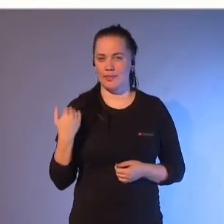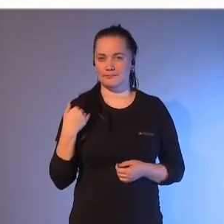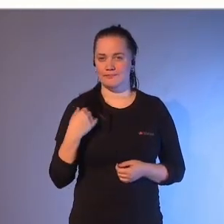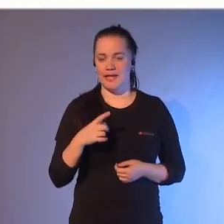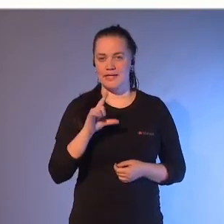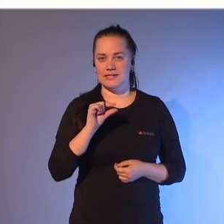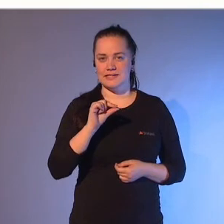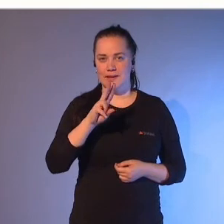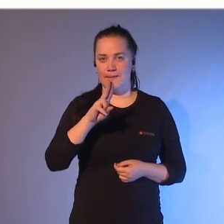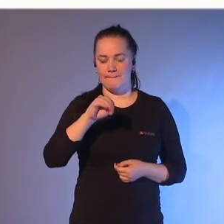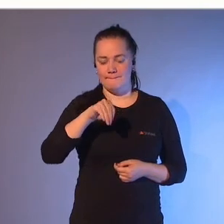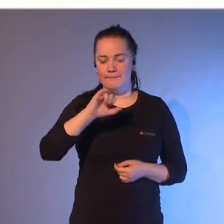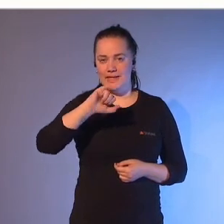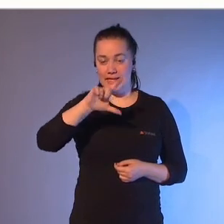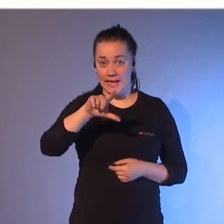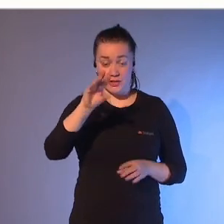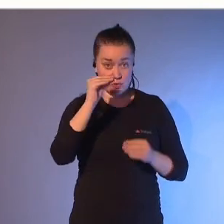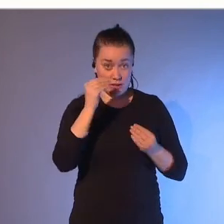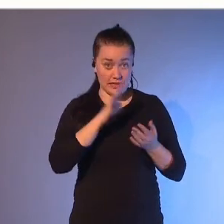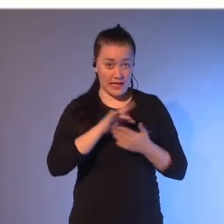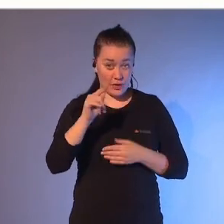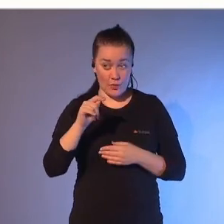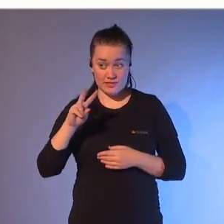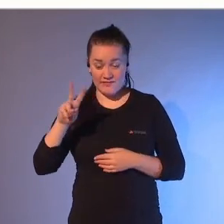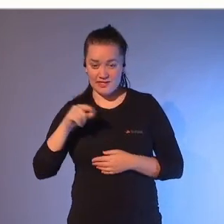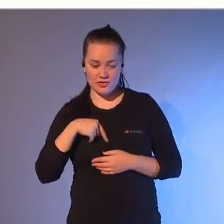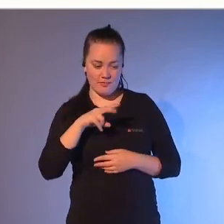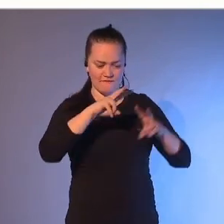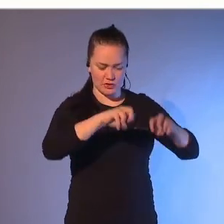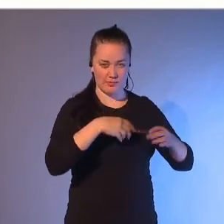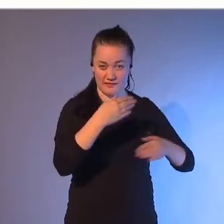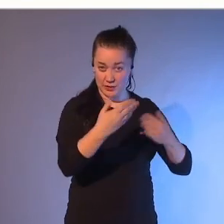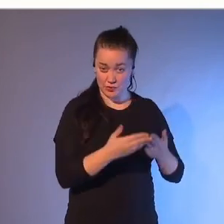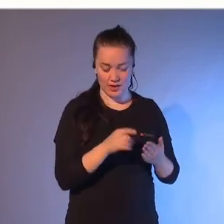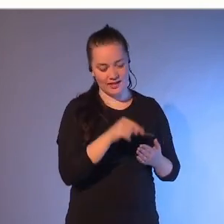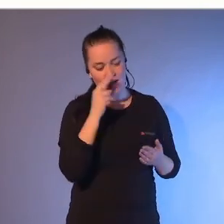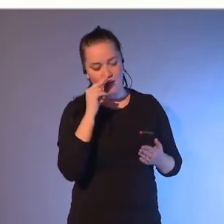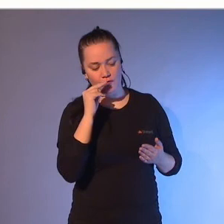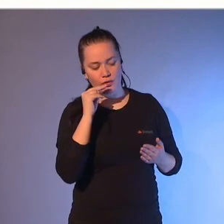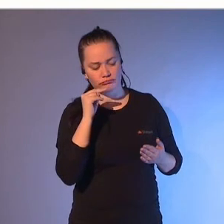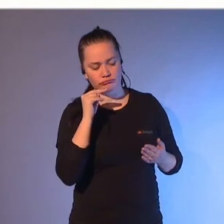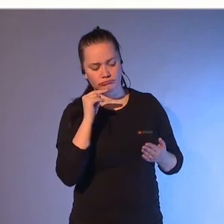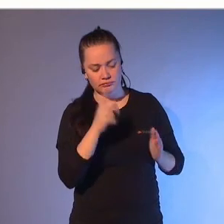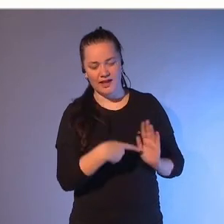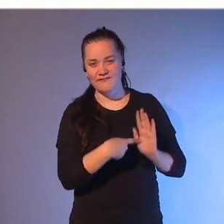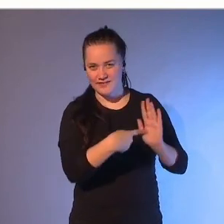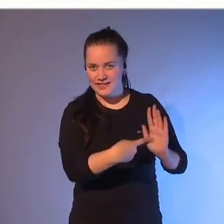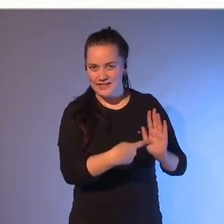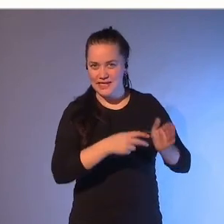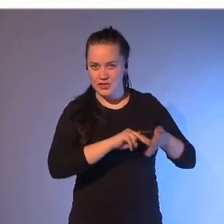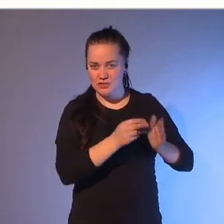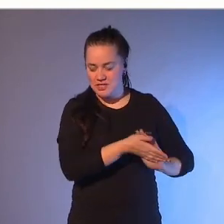Kromsvik, som har forsket på videregående skole, har jo da prøvd å vise denne